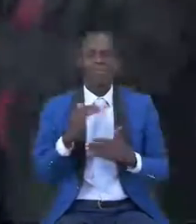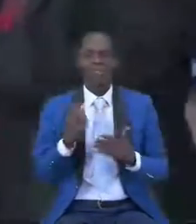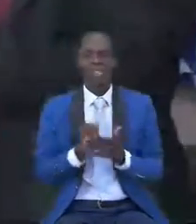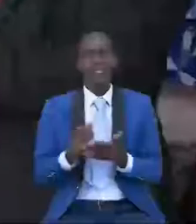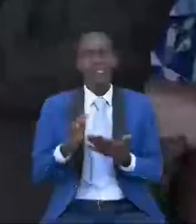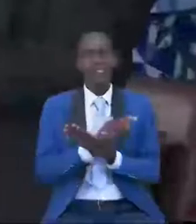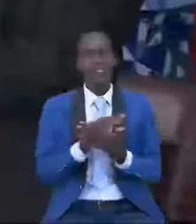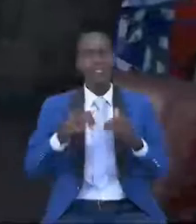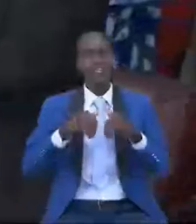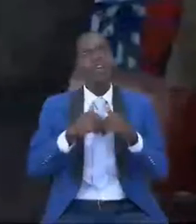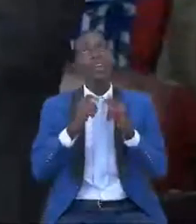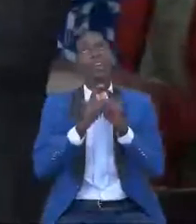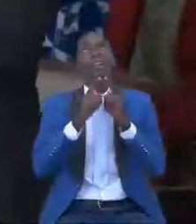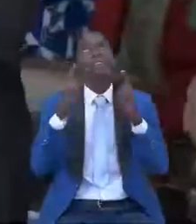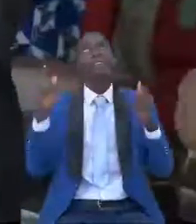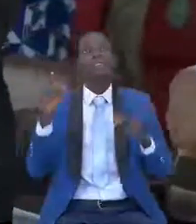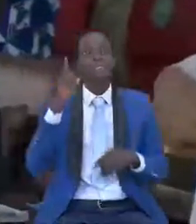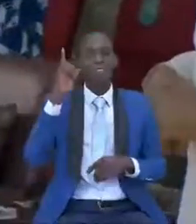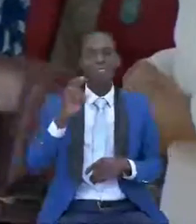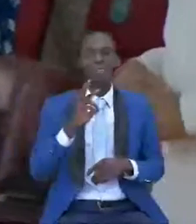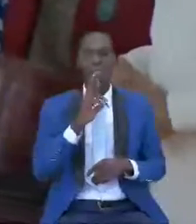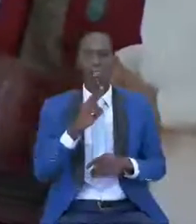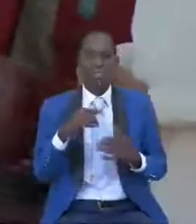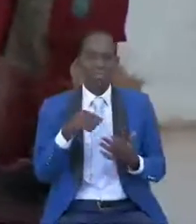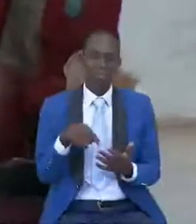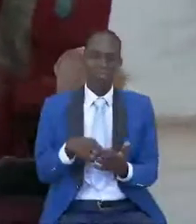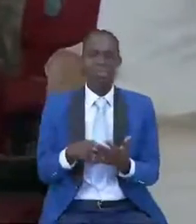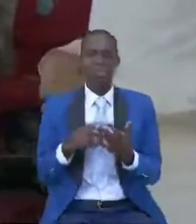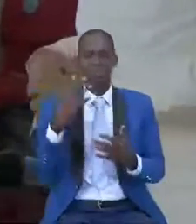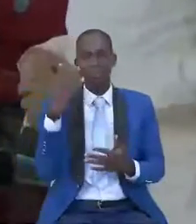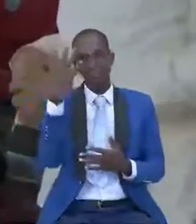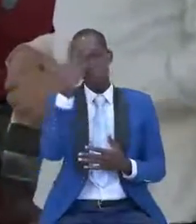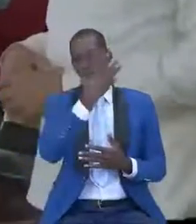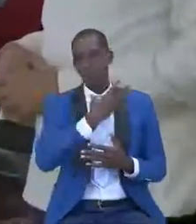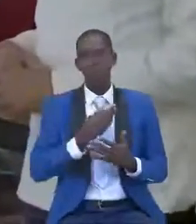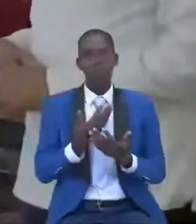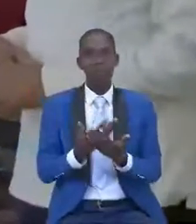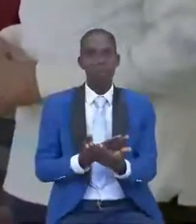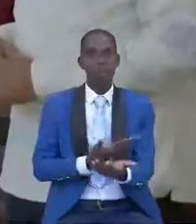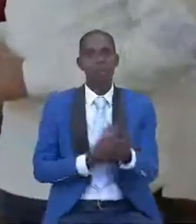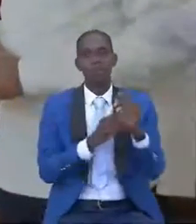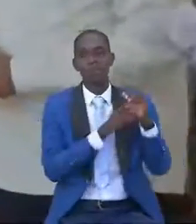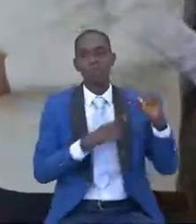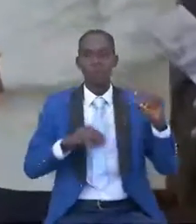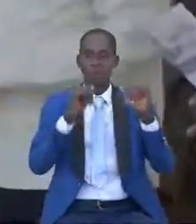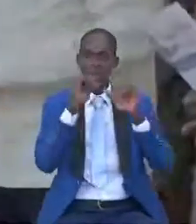chant. Ce beau matin. Que Dieu vous bénisse.